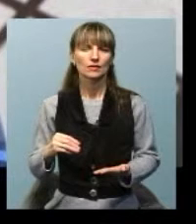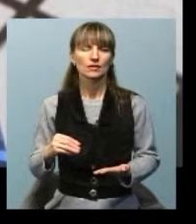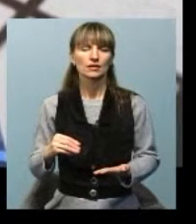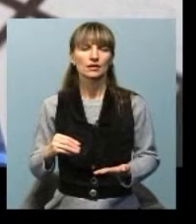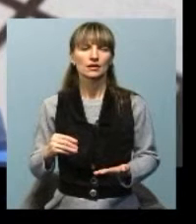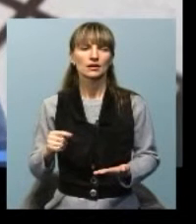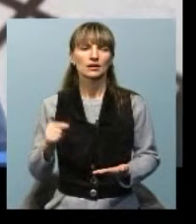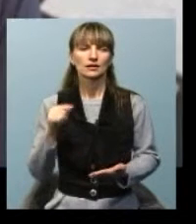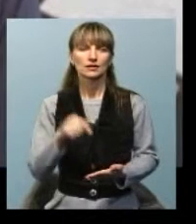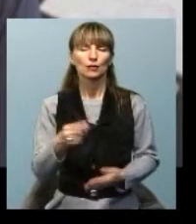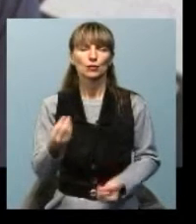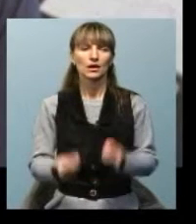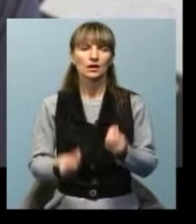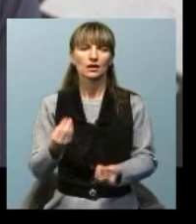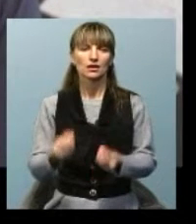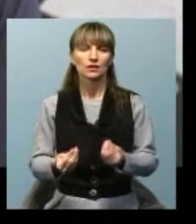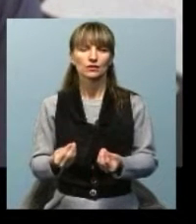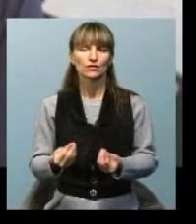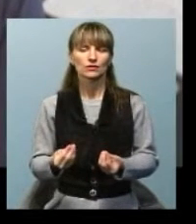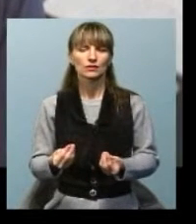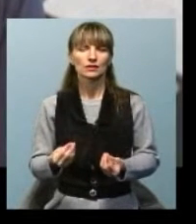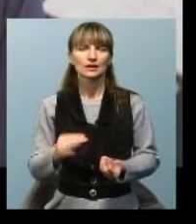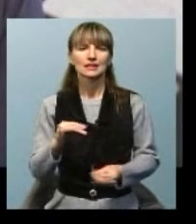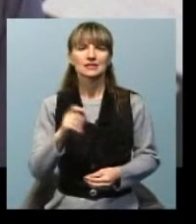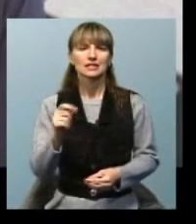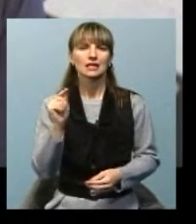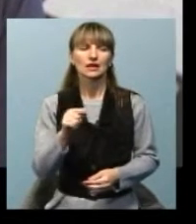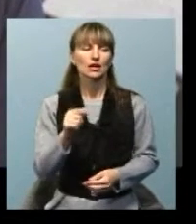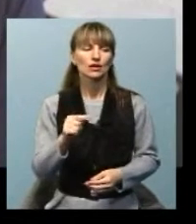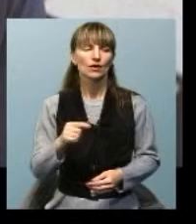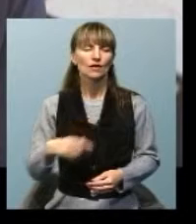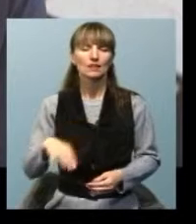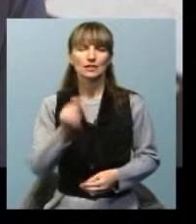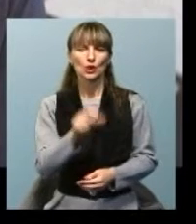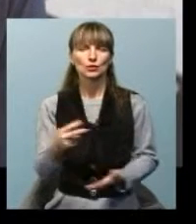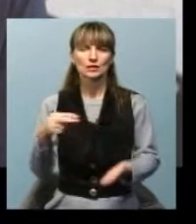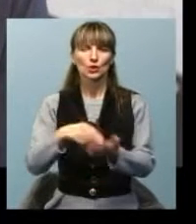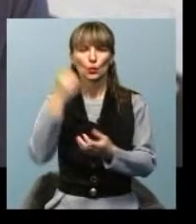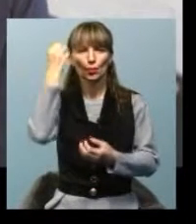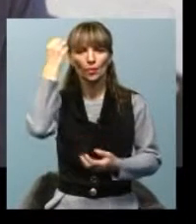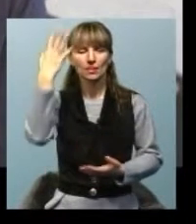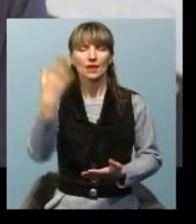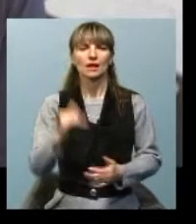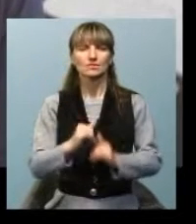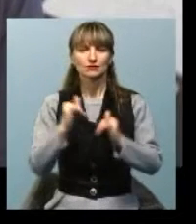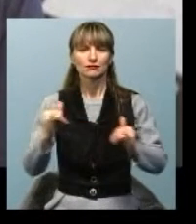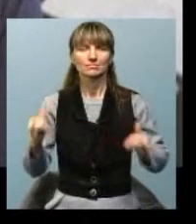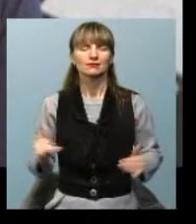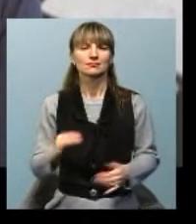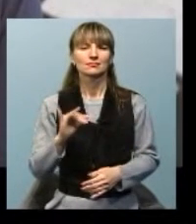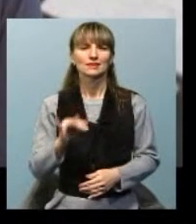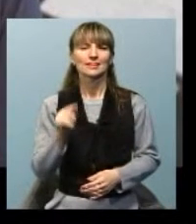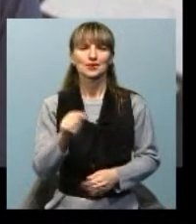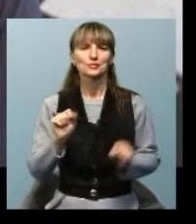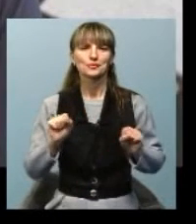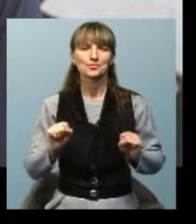Там играют. Вот из-за него все люди стают умнее. И они